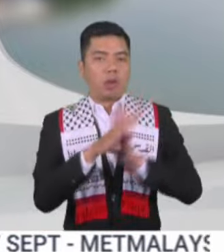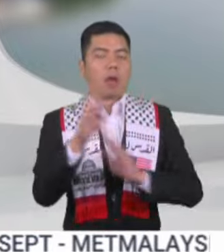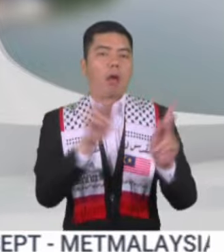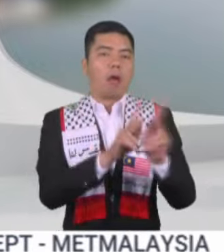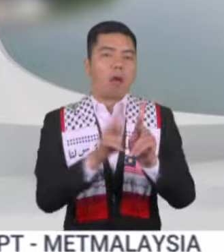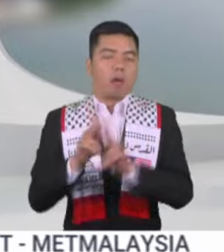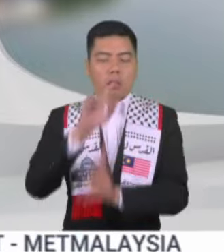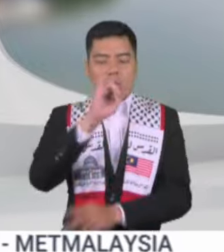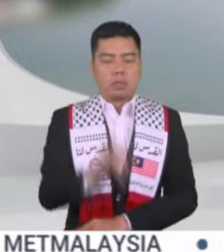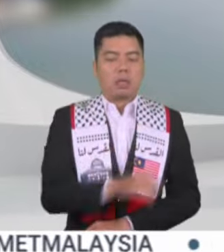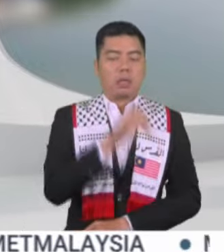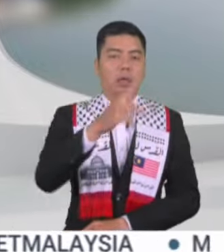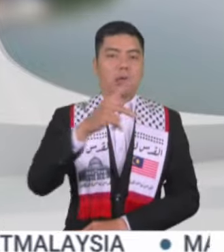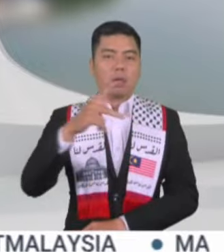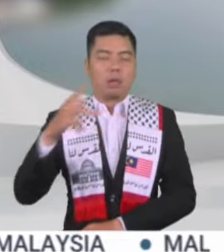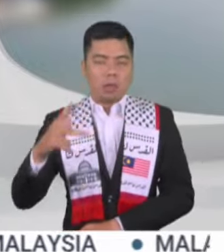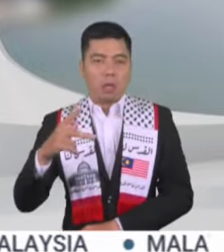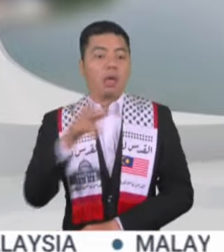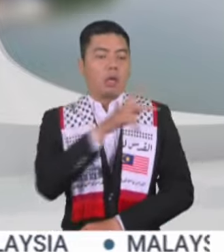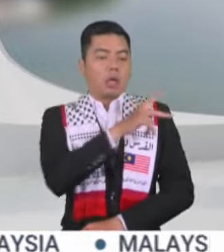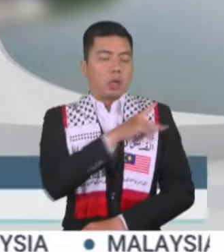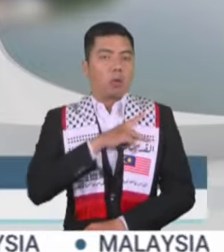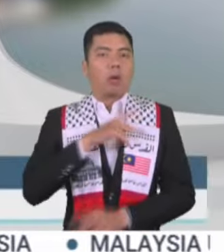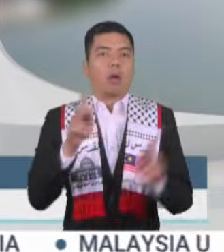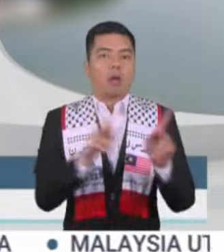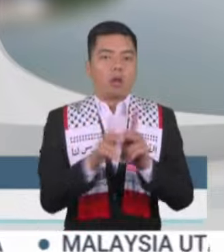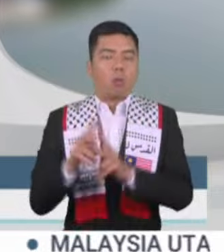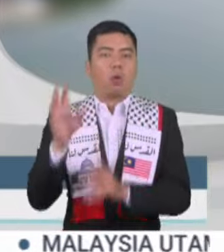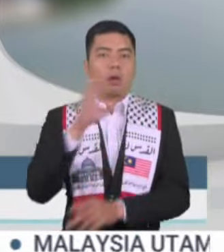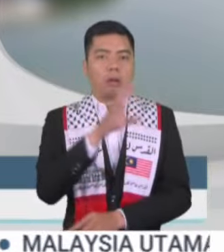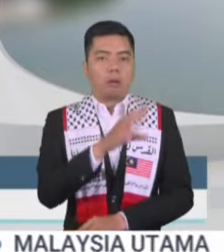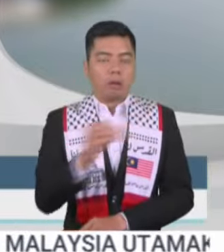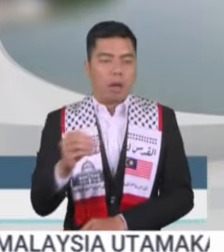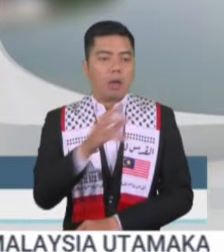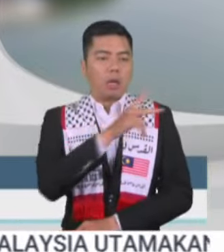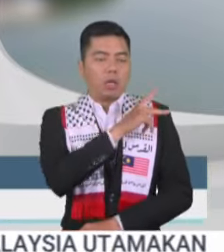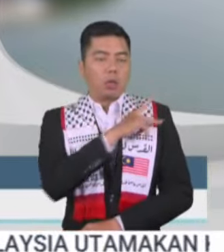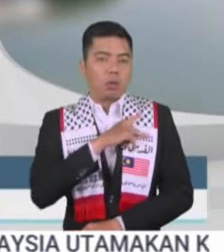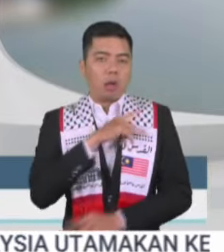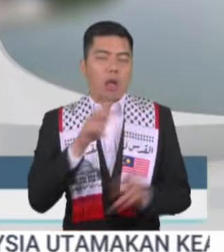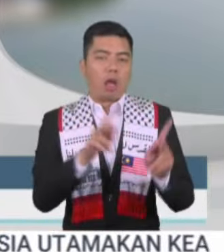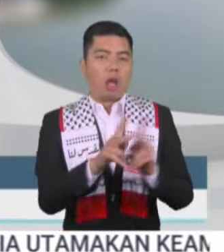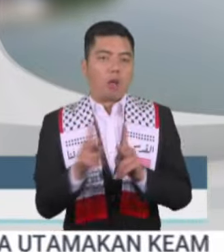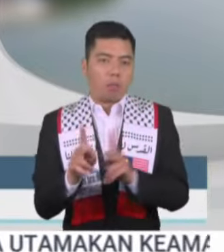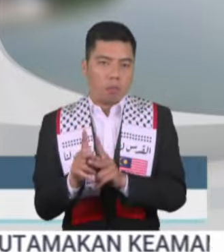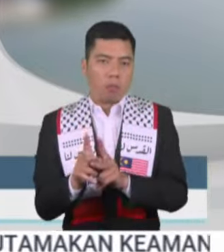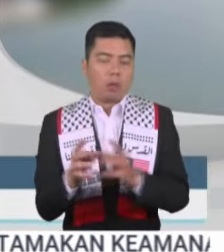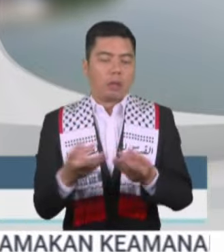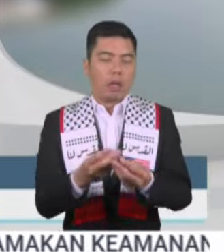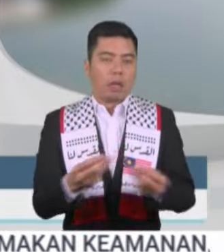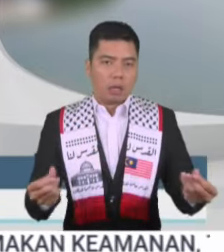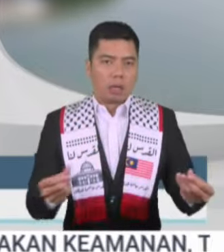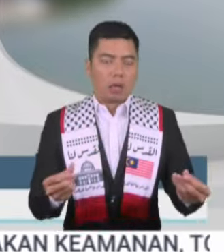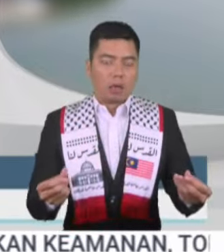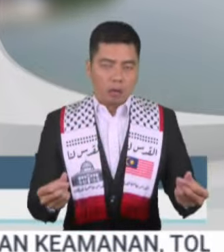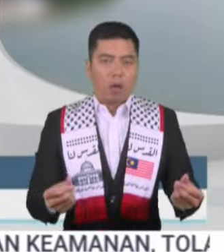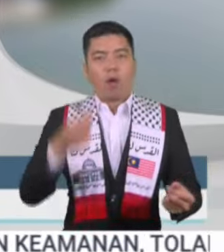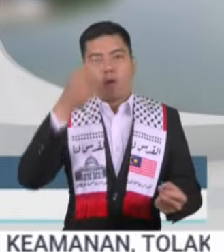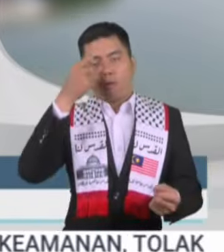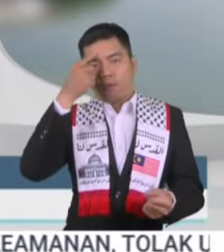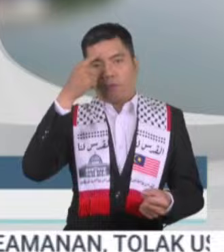Kampung jkkk ketua Kampung dan jawatankuasa bertindak tanah menyediakan dokumen berkaitan untuk